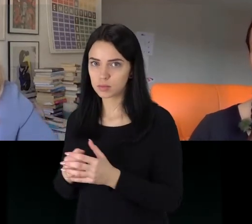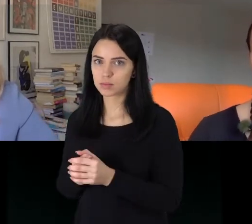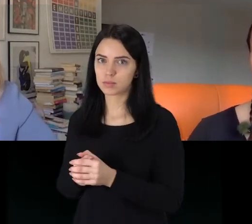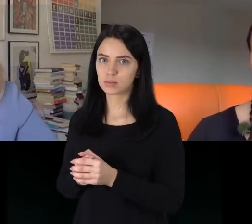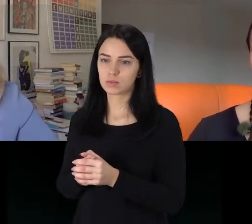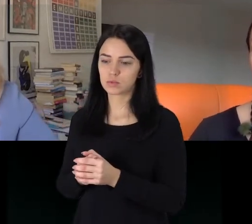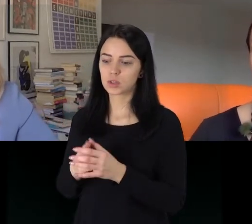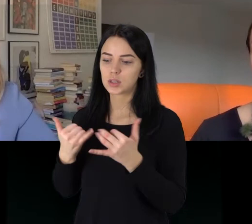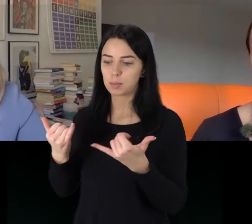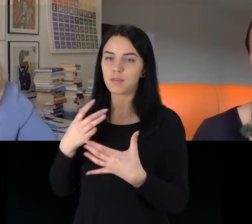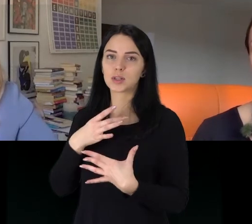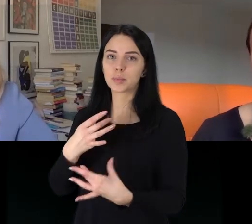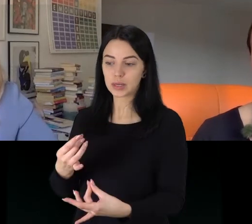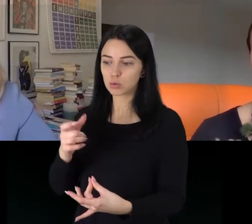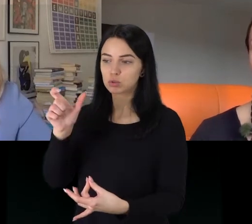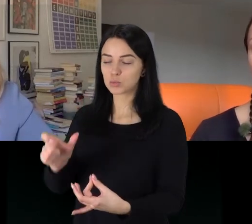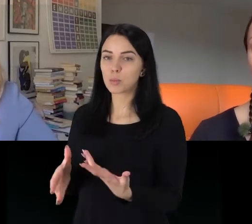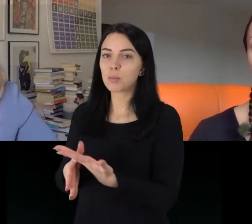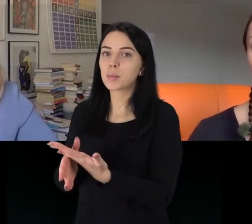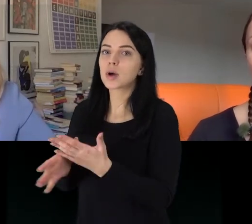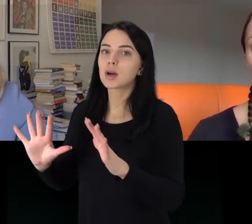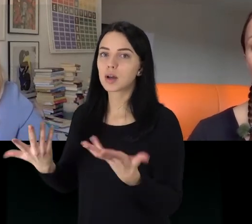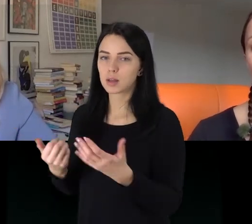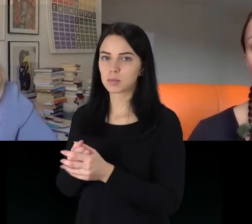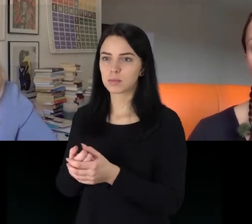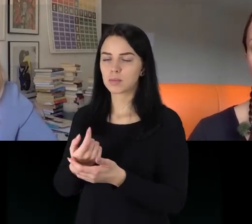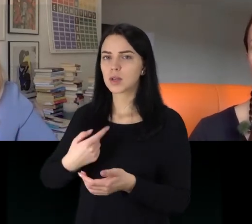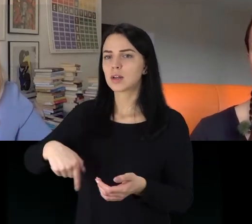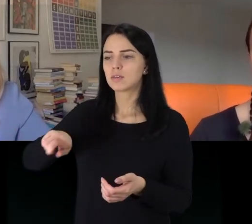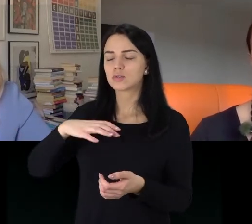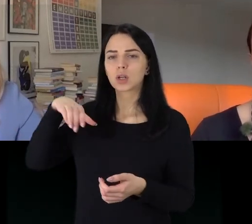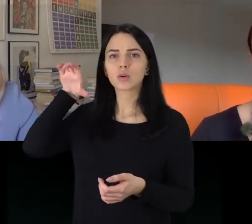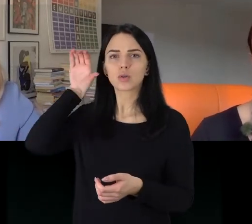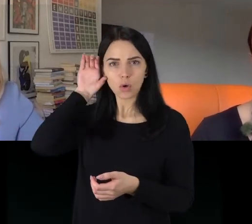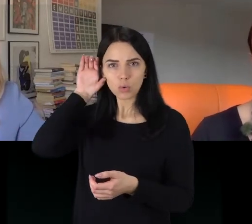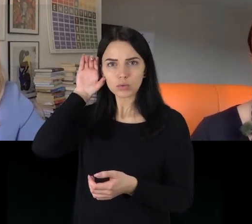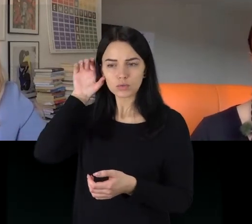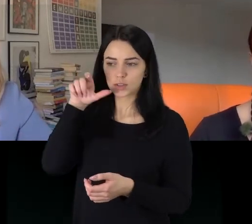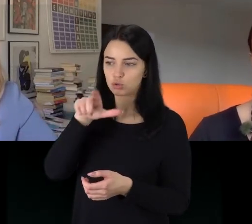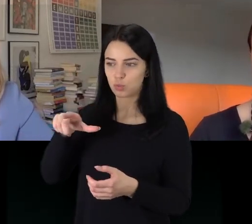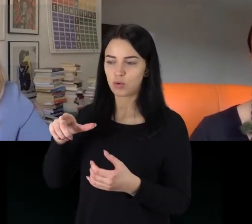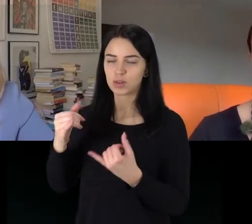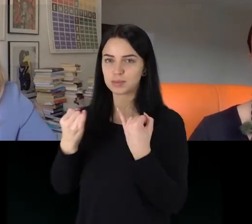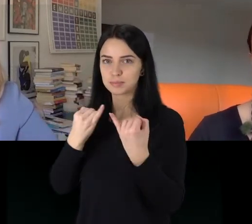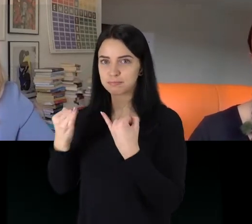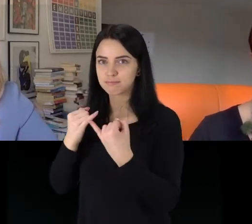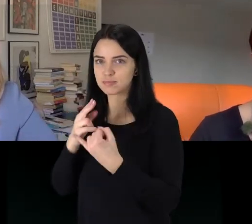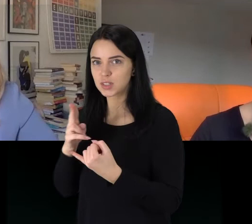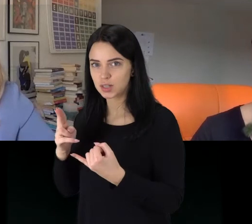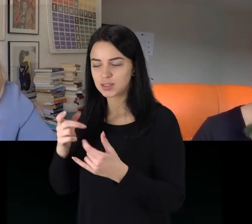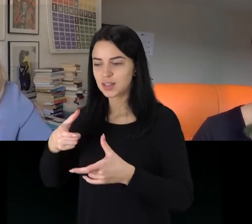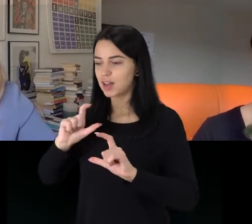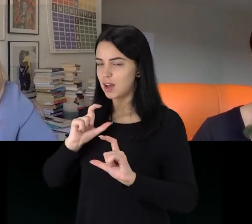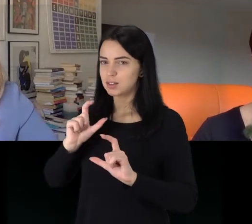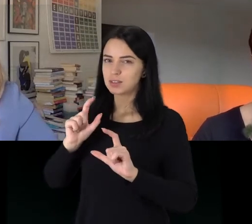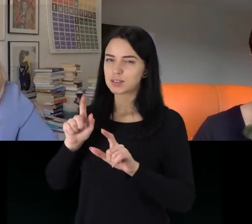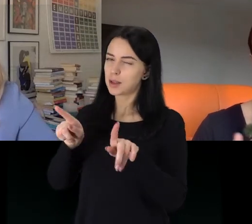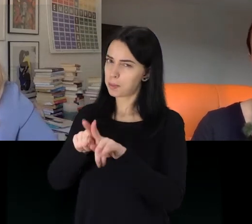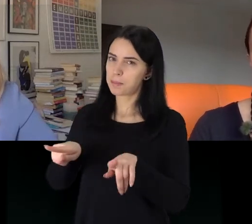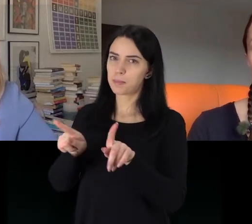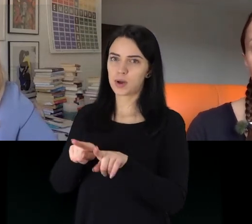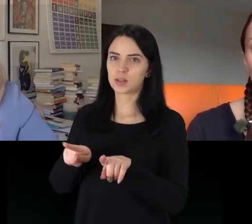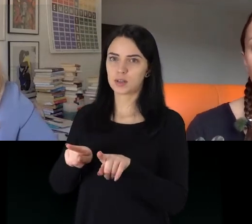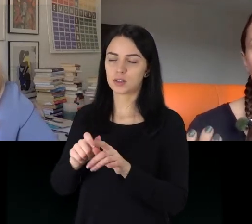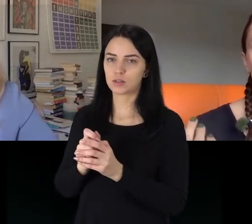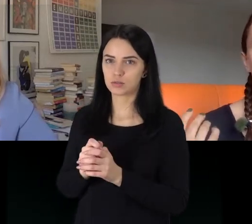iš priklausomybės liūno ir kad klausantis vat, visų žmonių, kuriuos aš kalbinu, atsakymas laika būna toks pats, labai panašus, bet